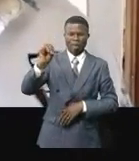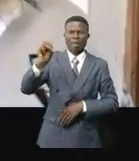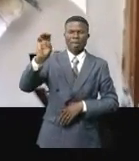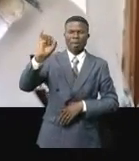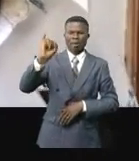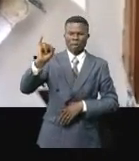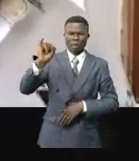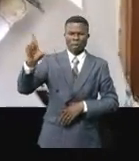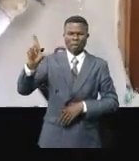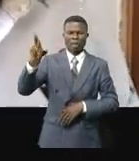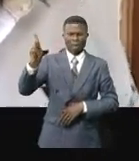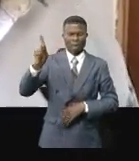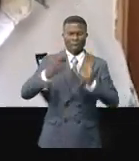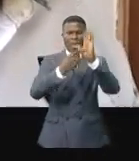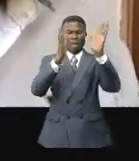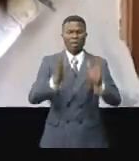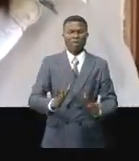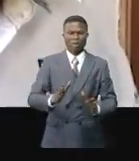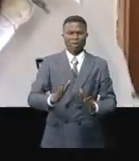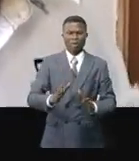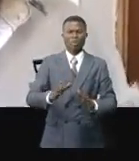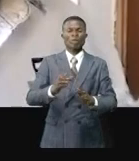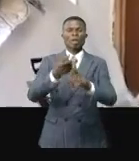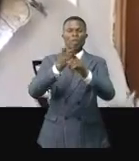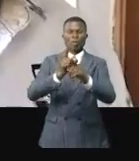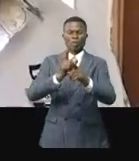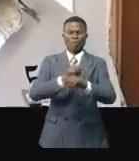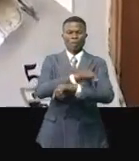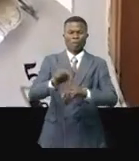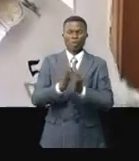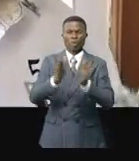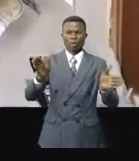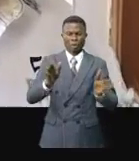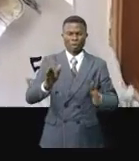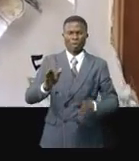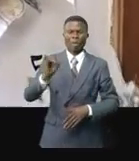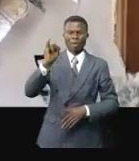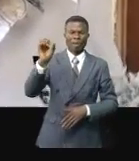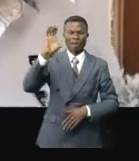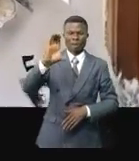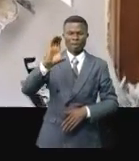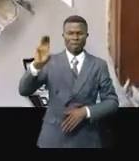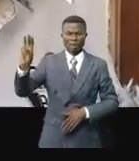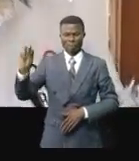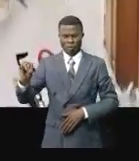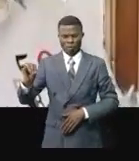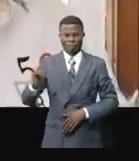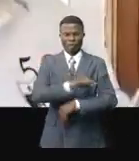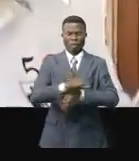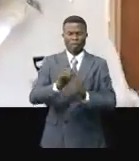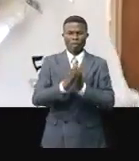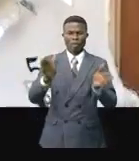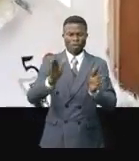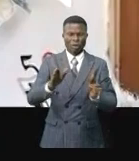sont notamment les délégués de la direction générale de l'ICSN, de la direction nationale des ressources en